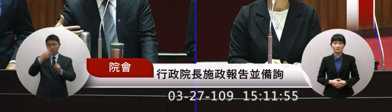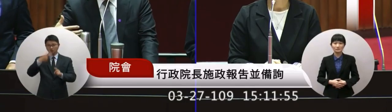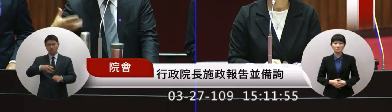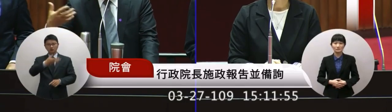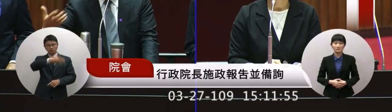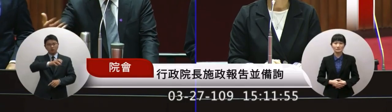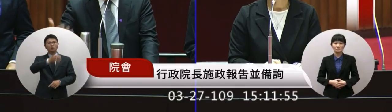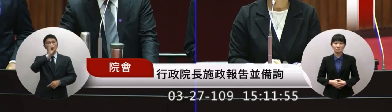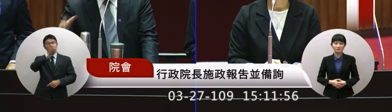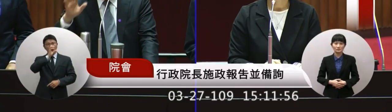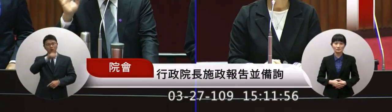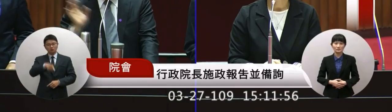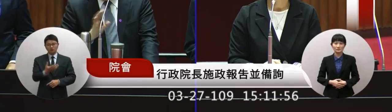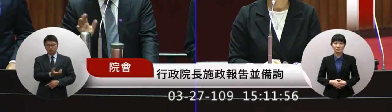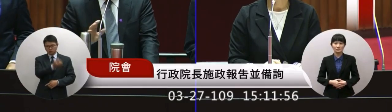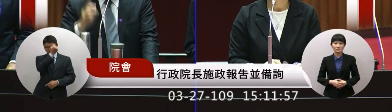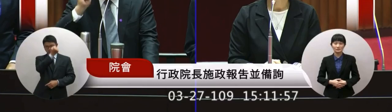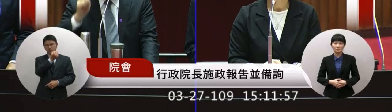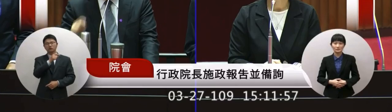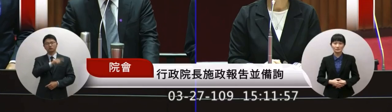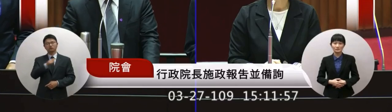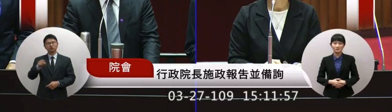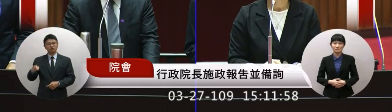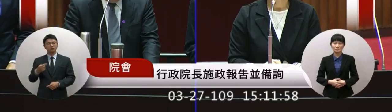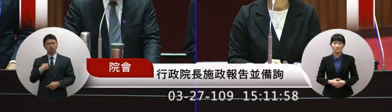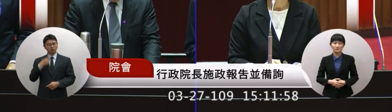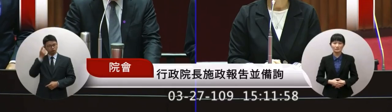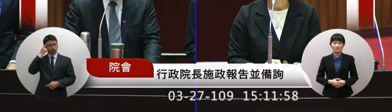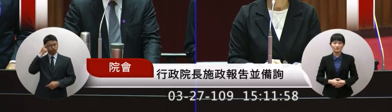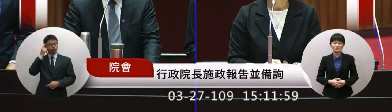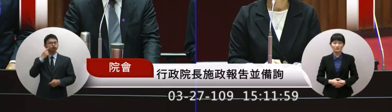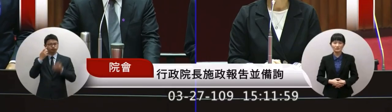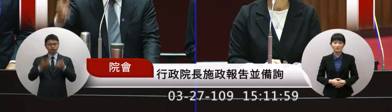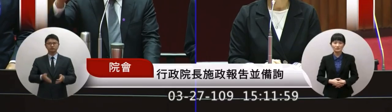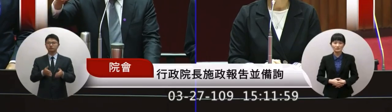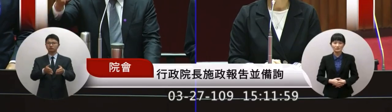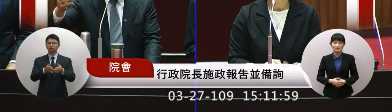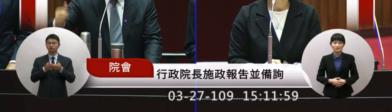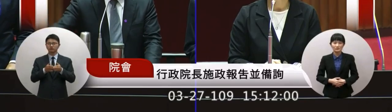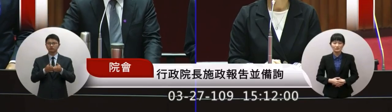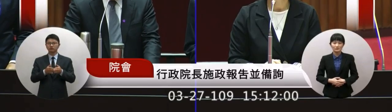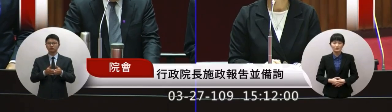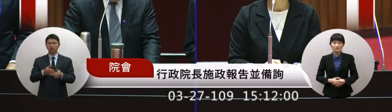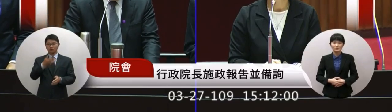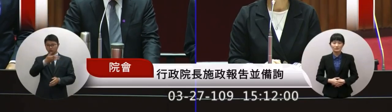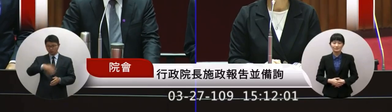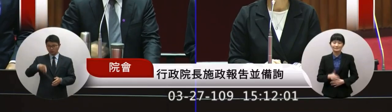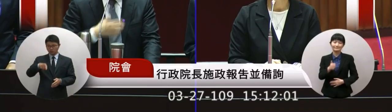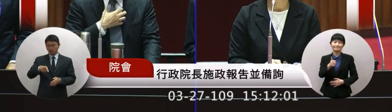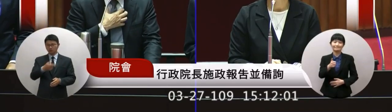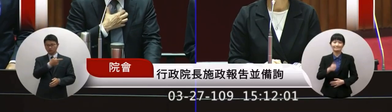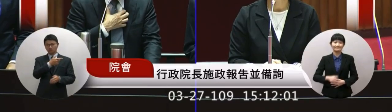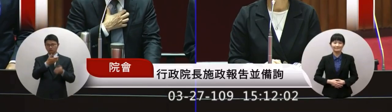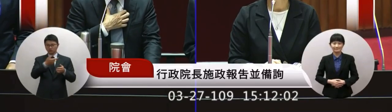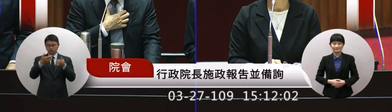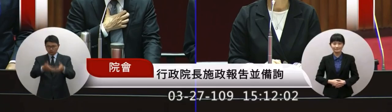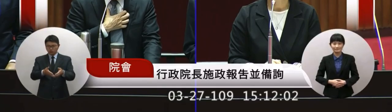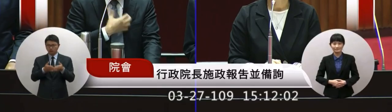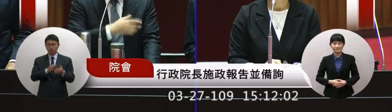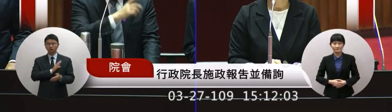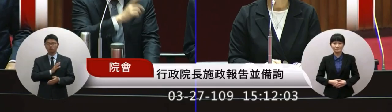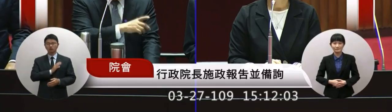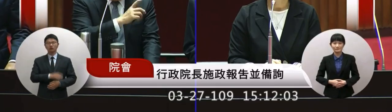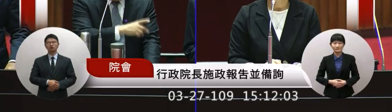水。的这个权利，这些方面真的要很重视，因为水资源是很重要。 谢谢。 所以我在院会里